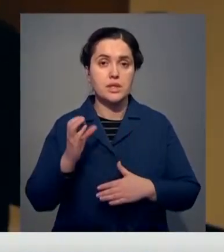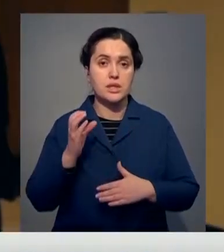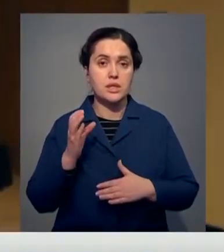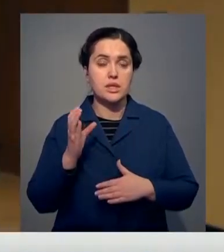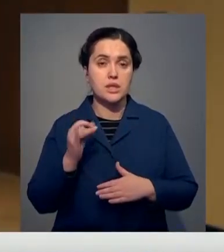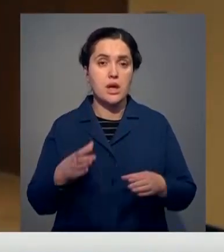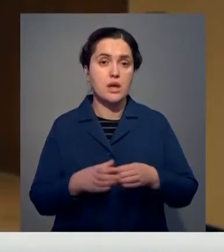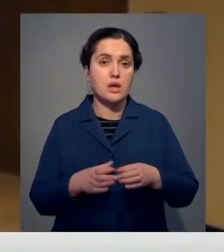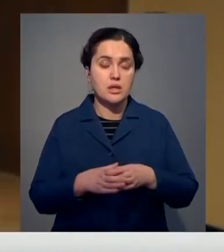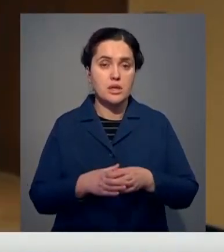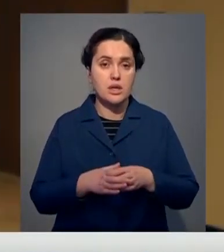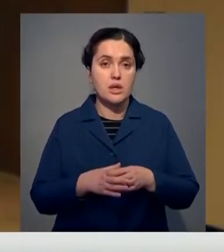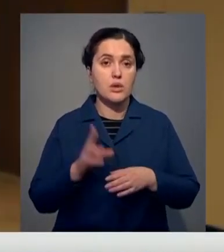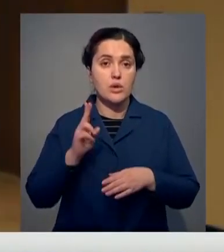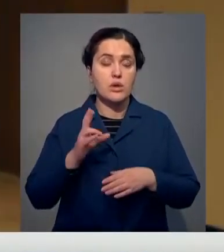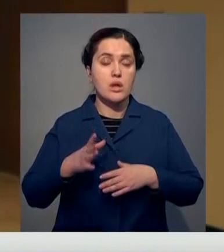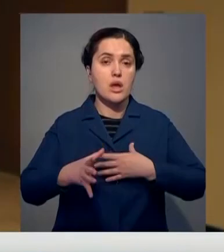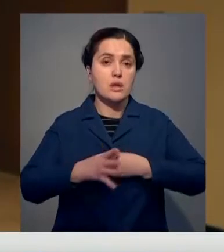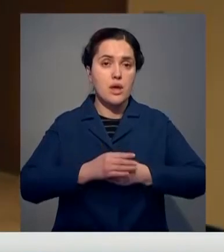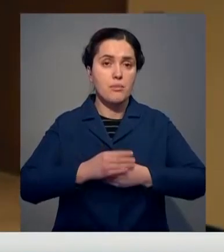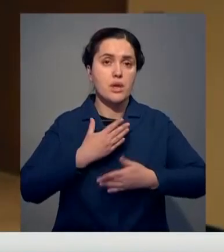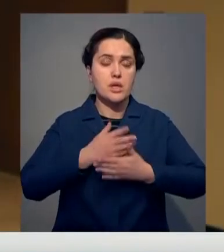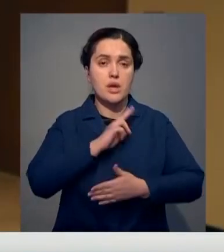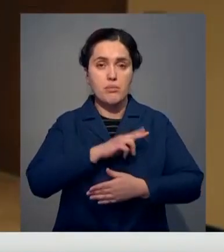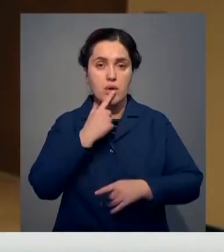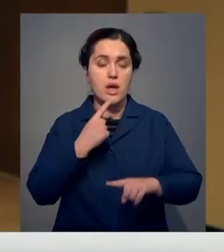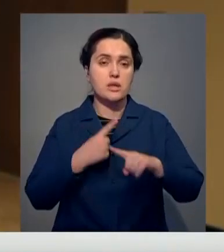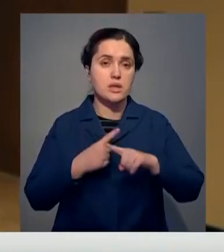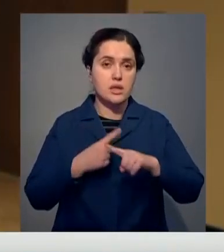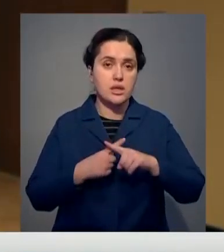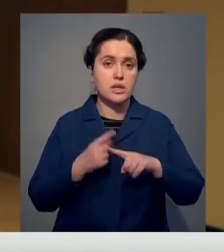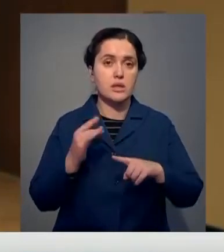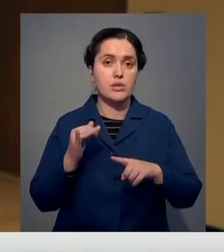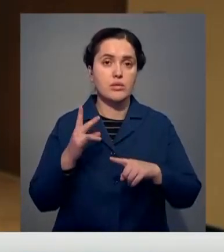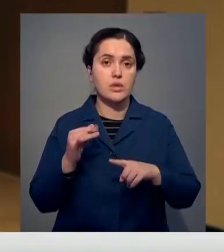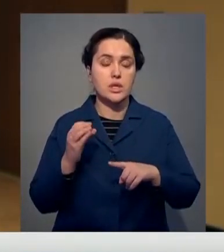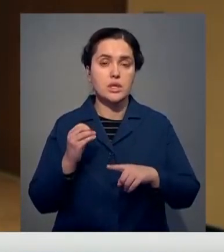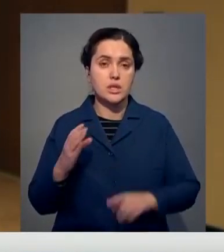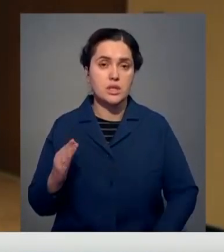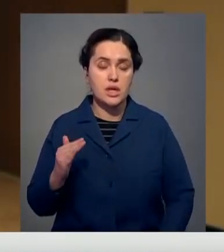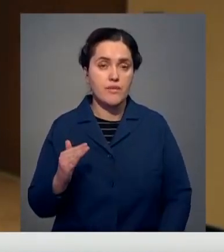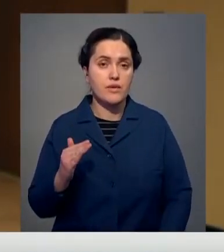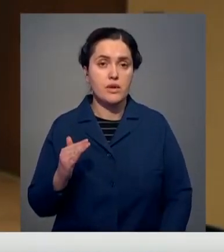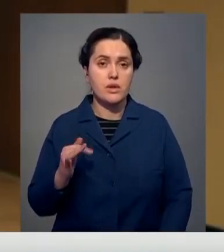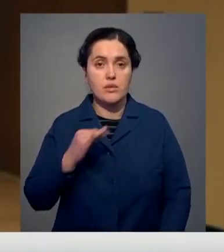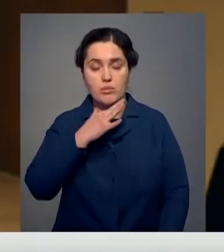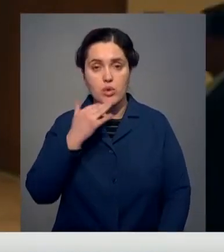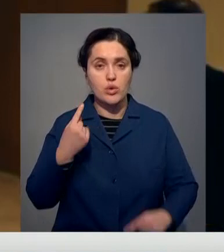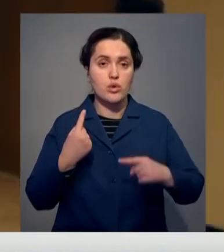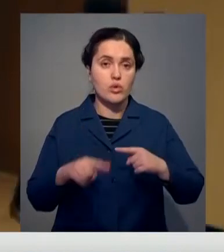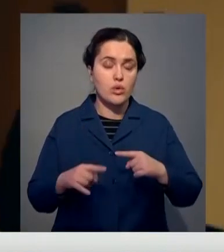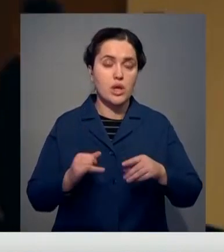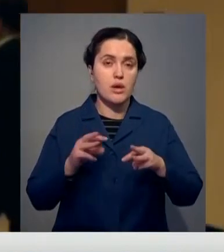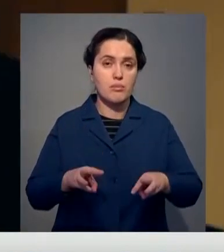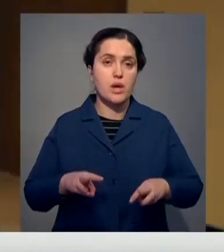организации, которые с нами активно работали, это и Красный Крест, это и ЮНИСЕФ, многие другие, и